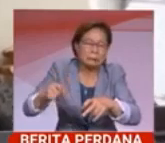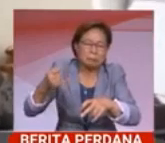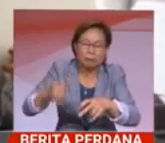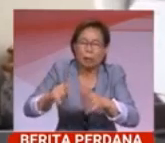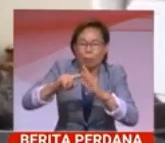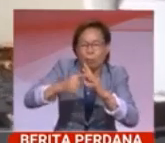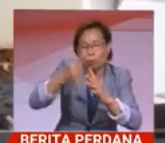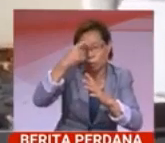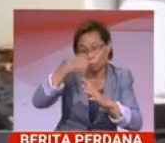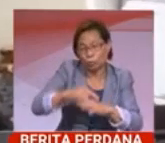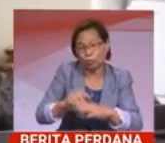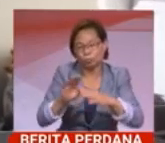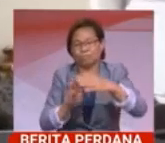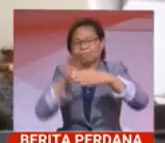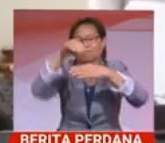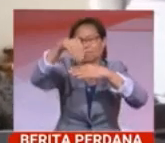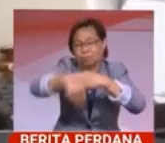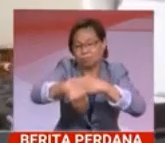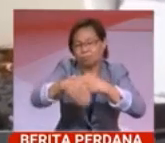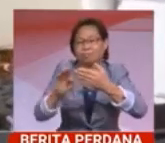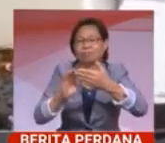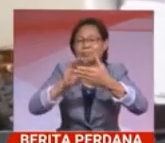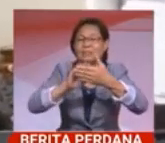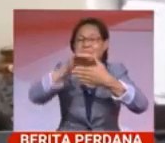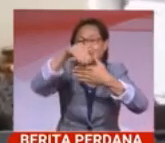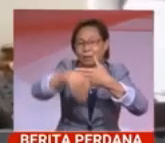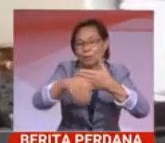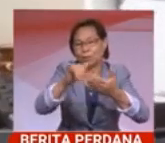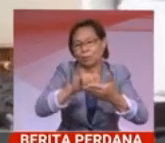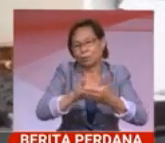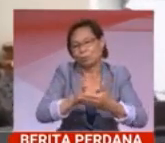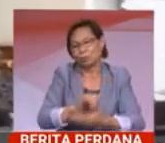pada mulanya untuk lepas suka bagus